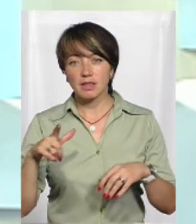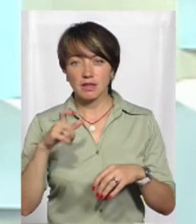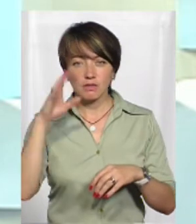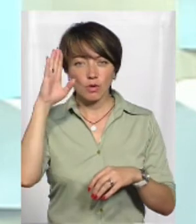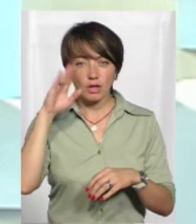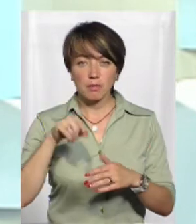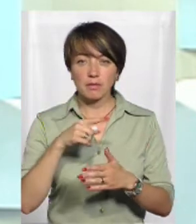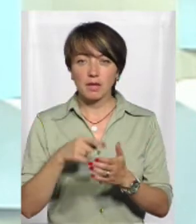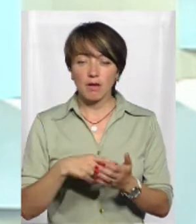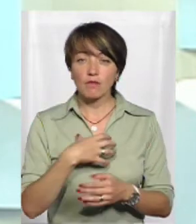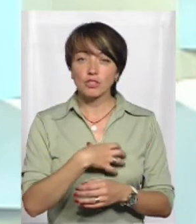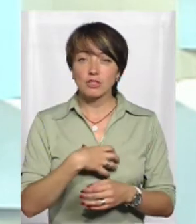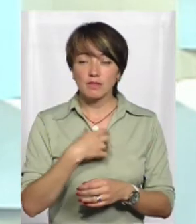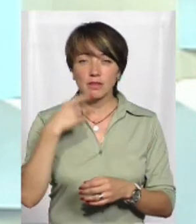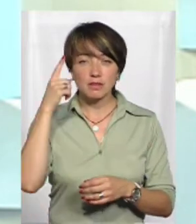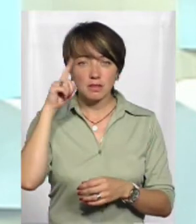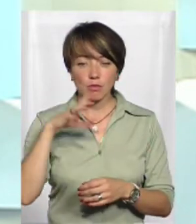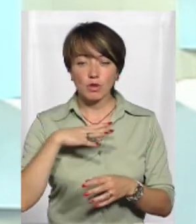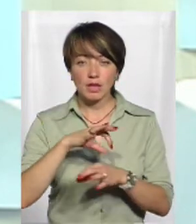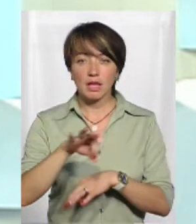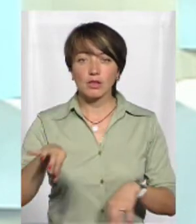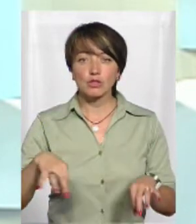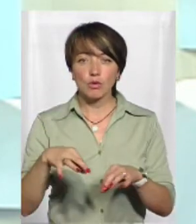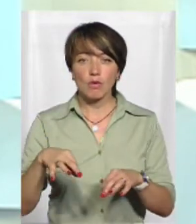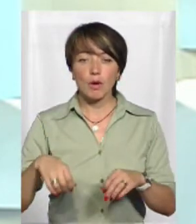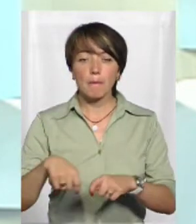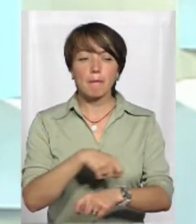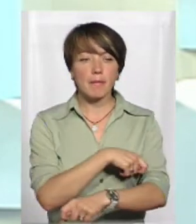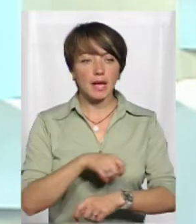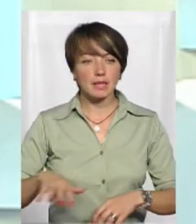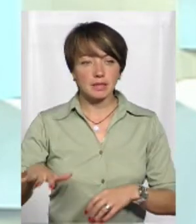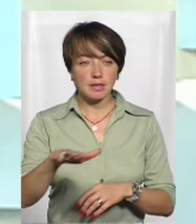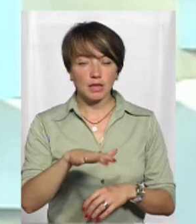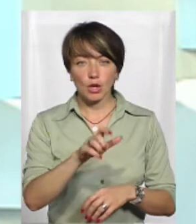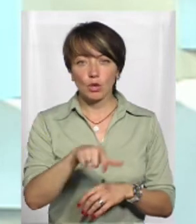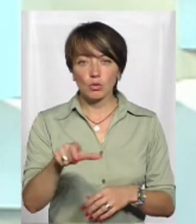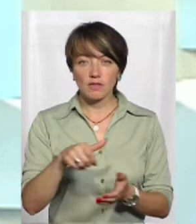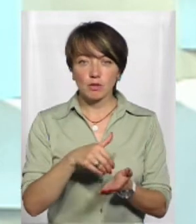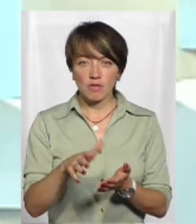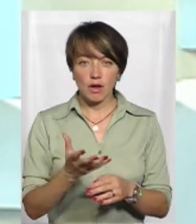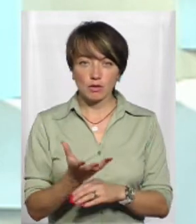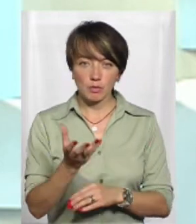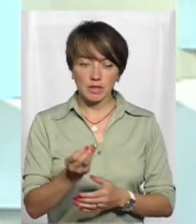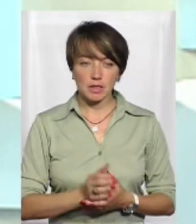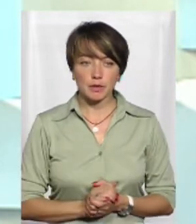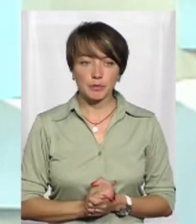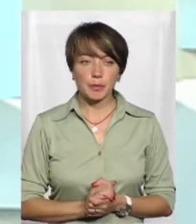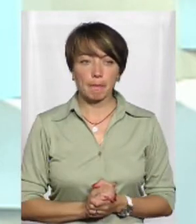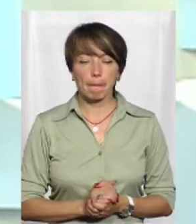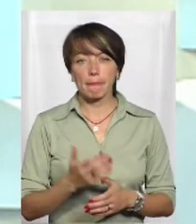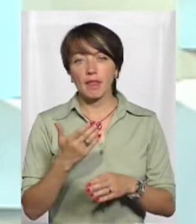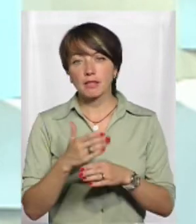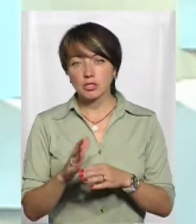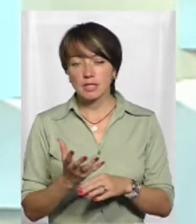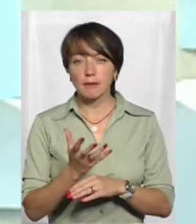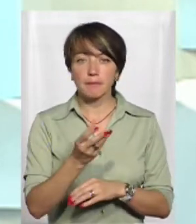Але я знаю, що одне з ключових питань теж було надлишкові площі. Надлишкові площі, які люди відмовляються якби доплачувати. Частина